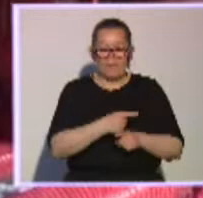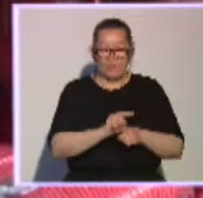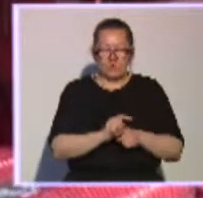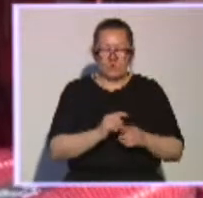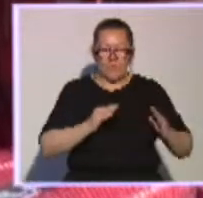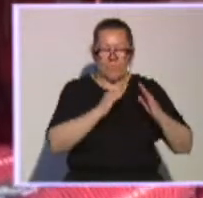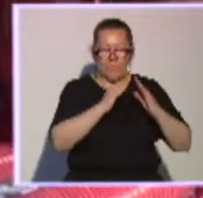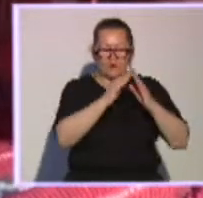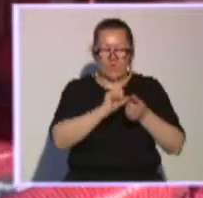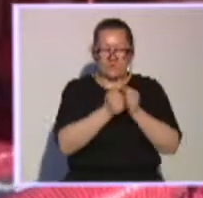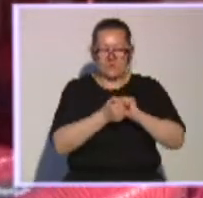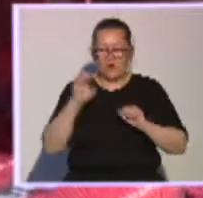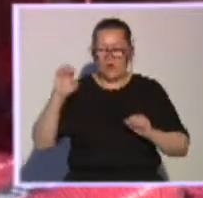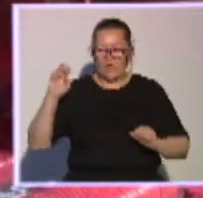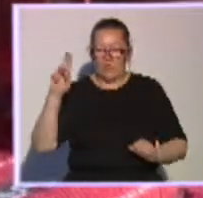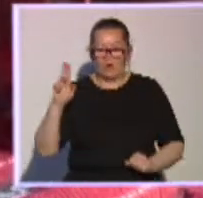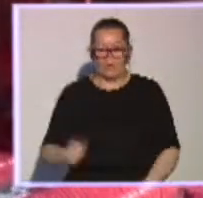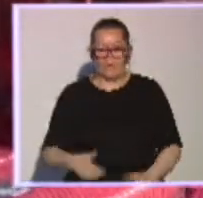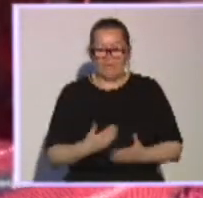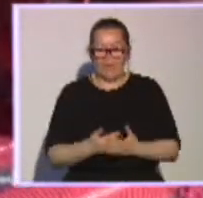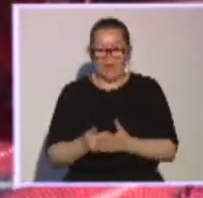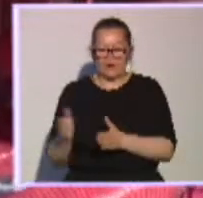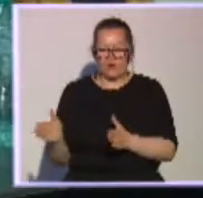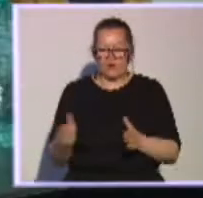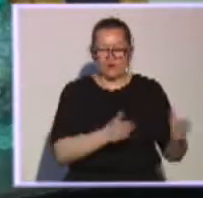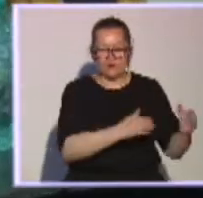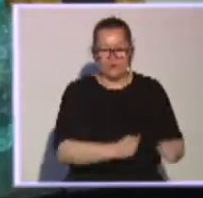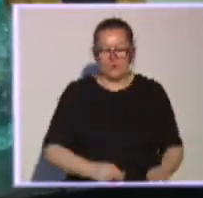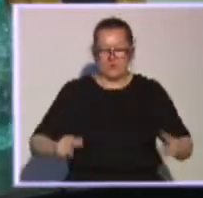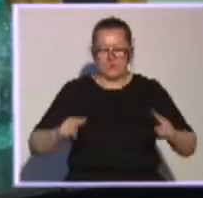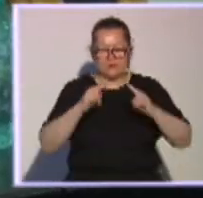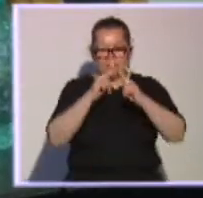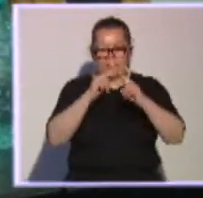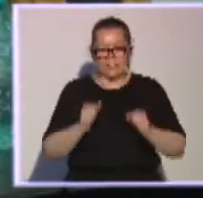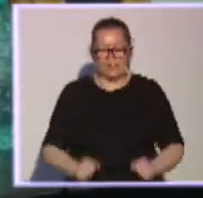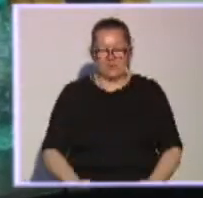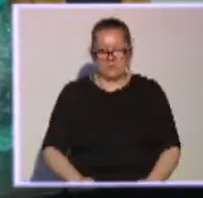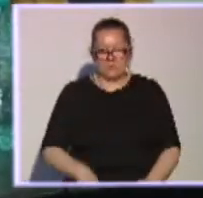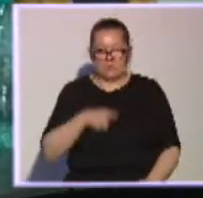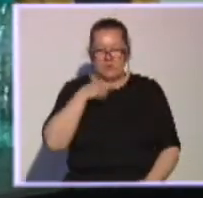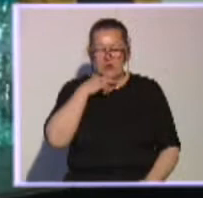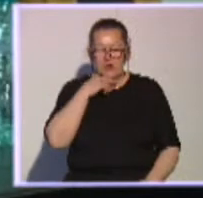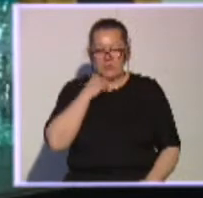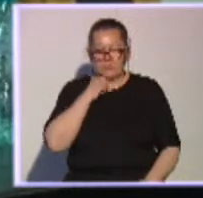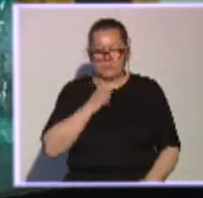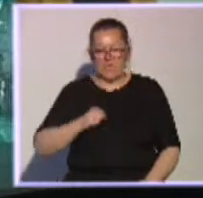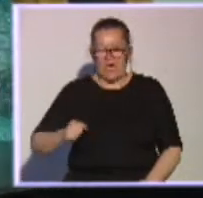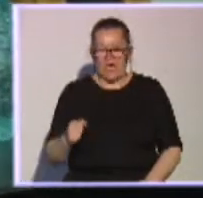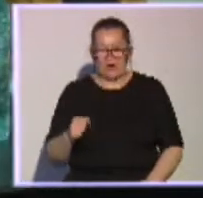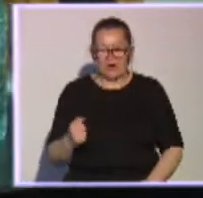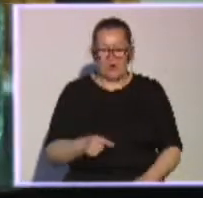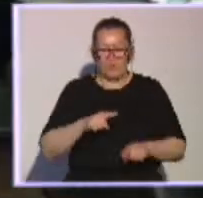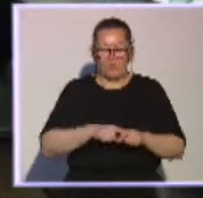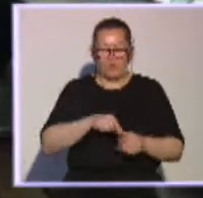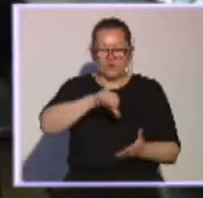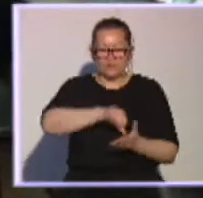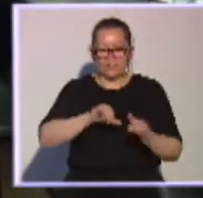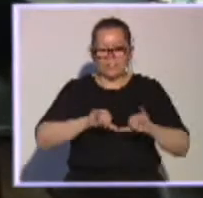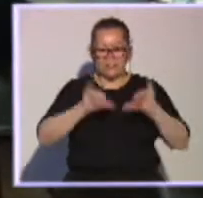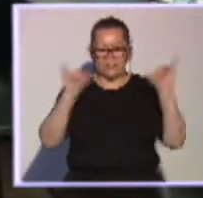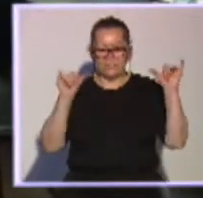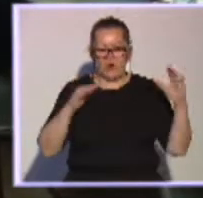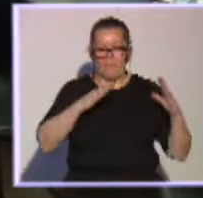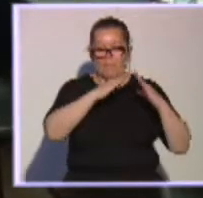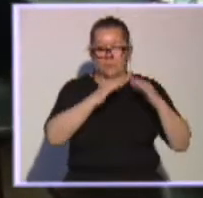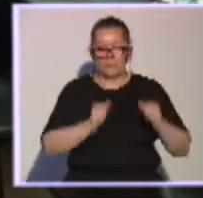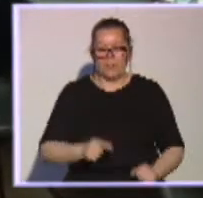produs ecologic. Pentru început au loc întâlniri regionale cu reprezentanții direcțiilor agricole și centrelor de dezvoltare montană, iar